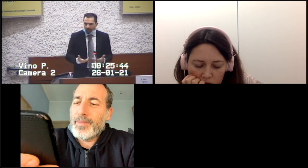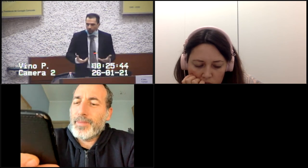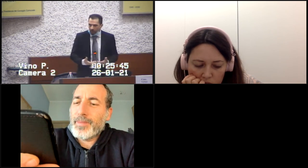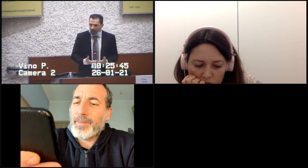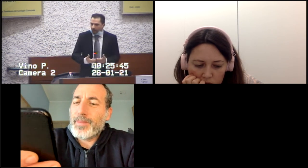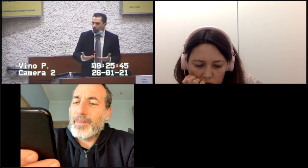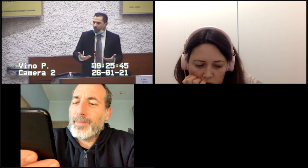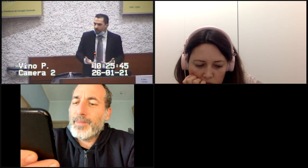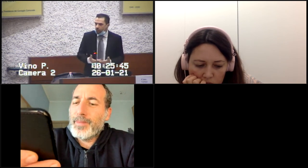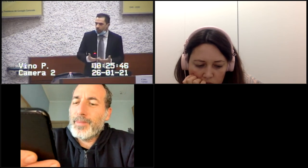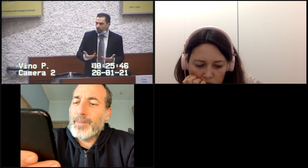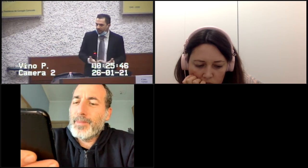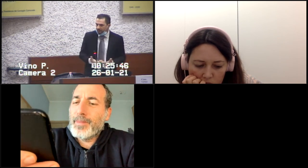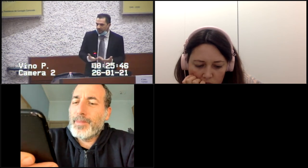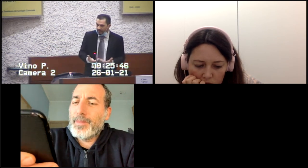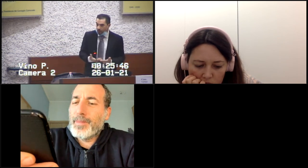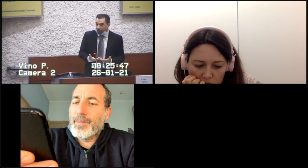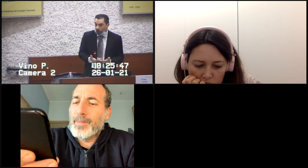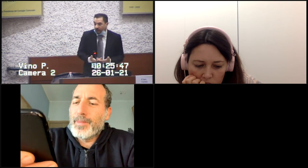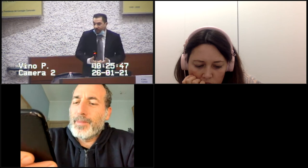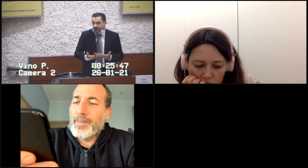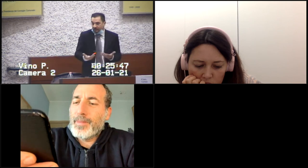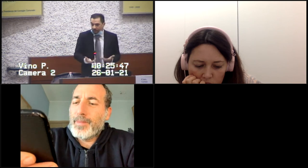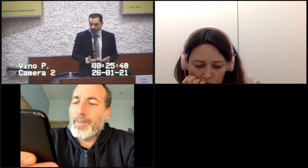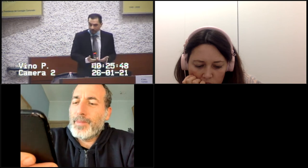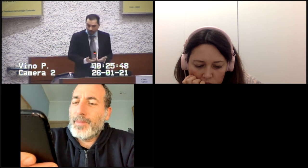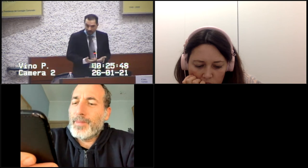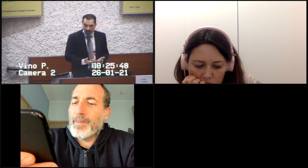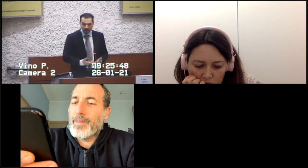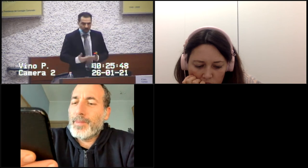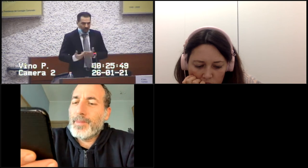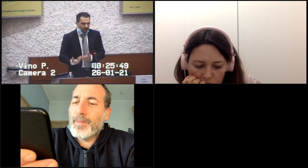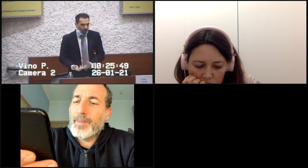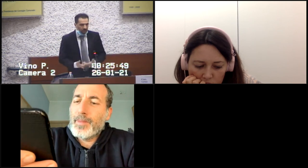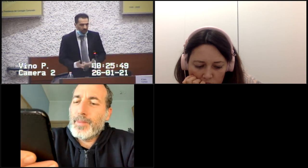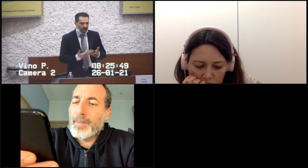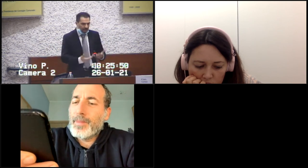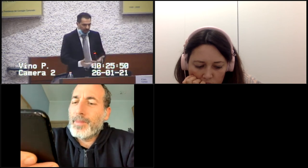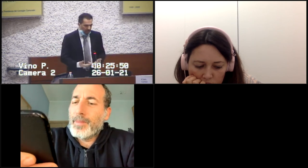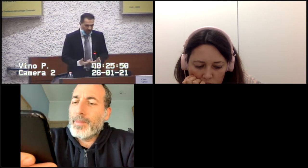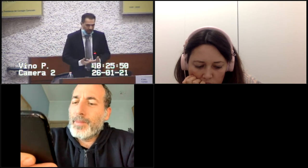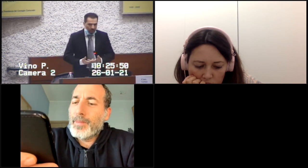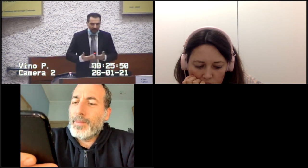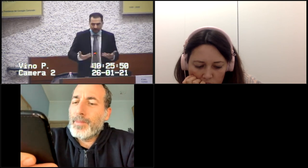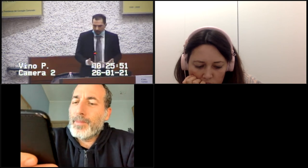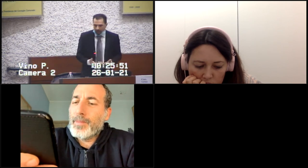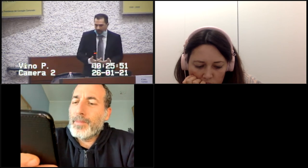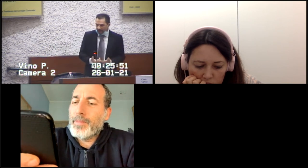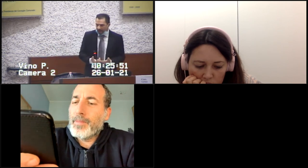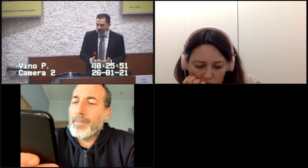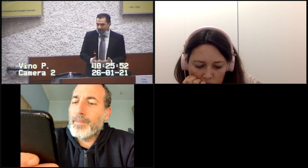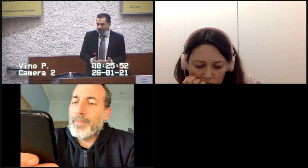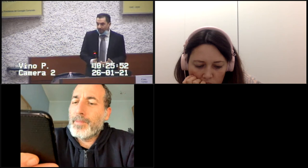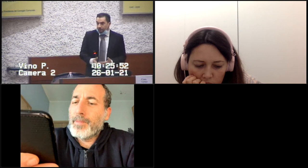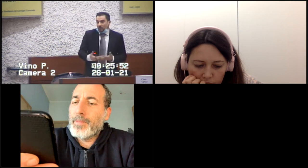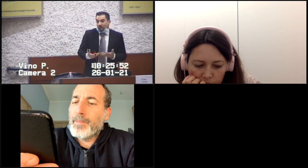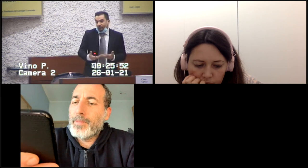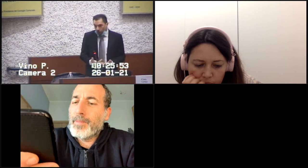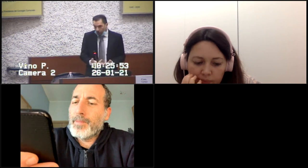una forma e un indirizzo completamente diverso, visto che è in fase di trasformazione. Arriva Multimedia, arrivano altre probabilmente